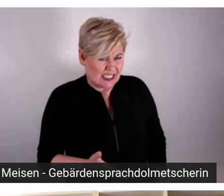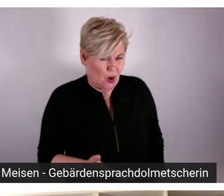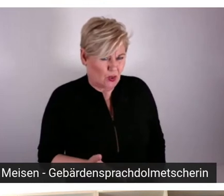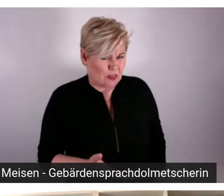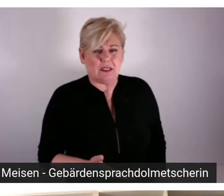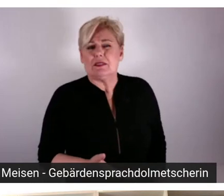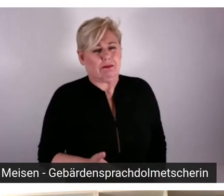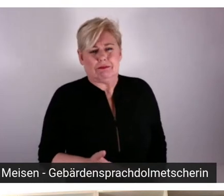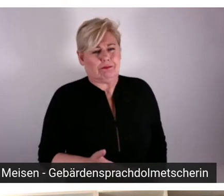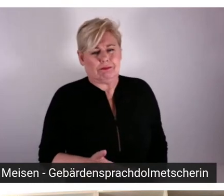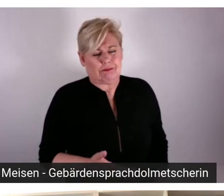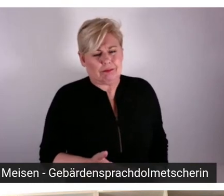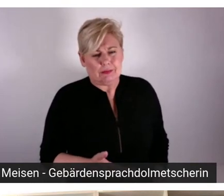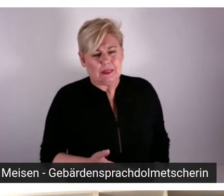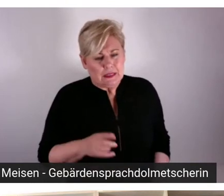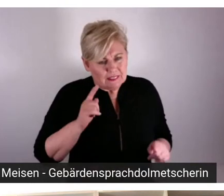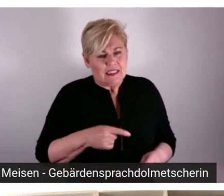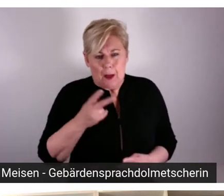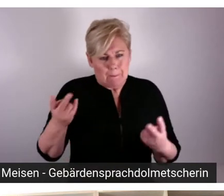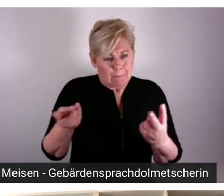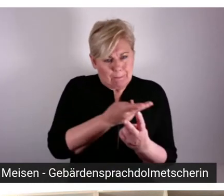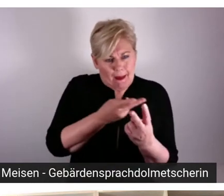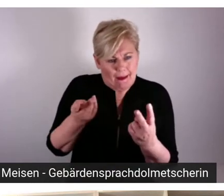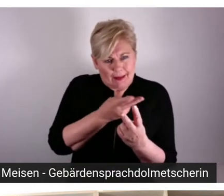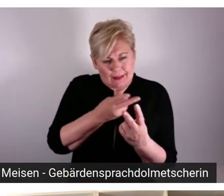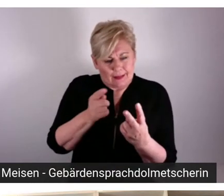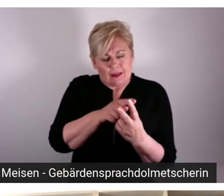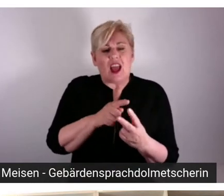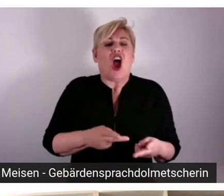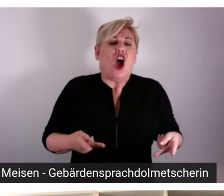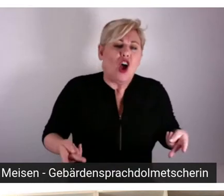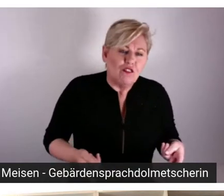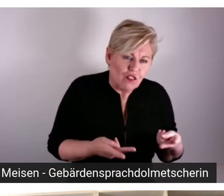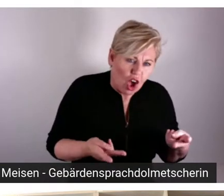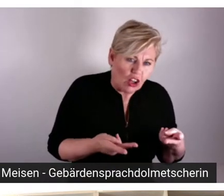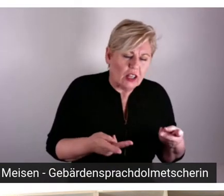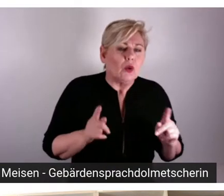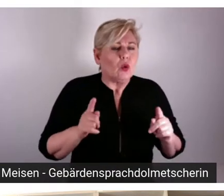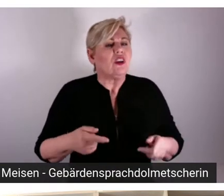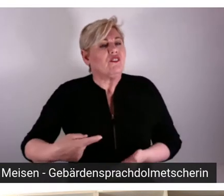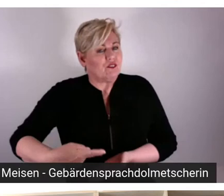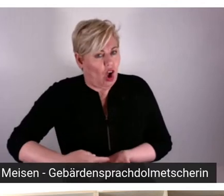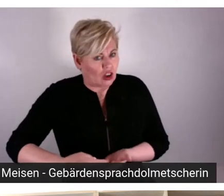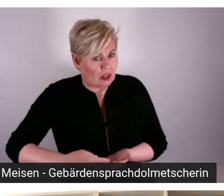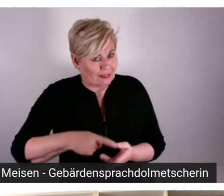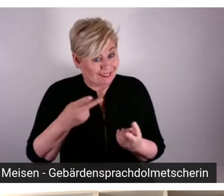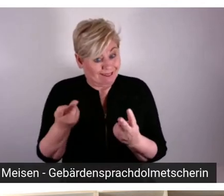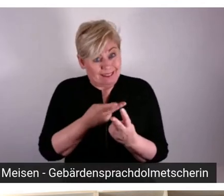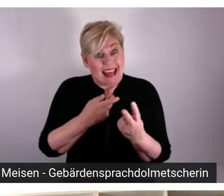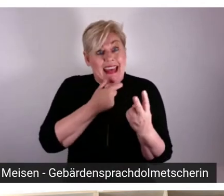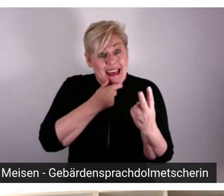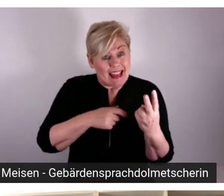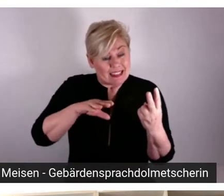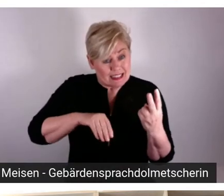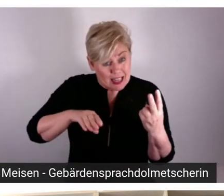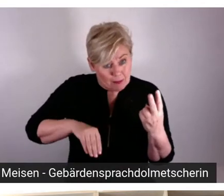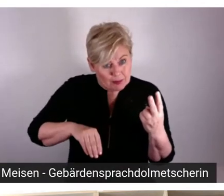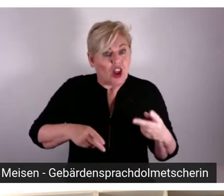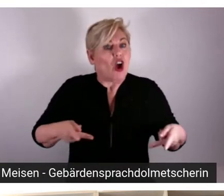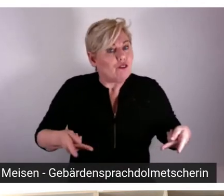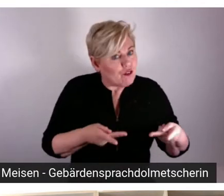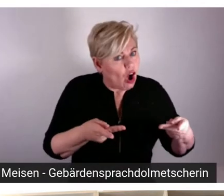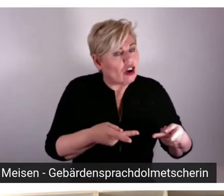zu bedrohen. Wenn wir beide Komponenten, fördern und fordern, ernst nehmen, heißt das, bei Fördern sozusagen für